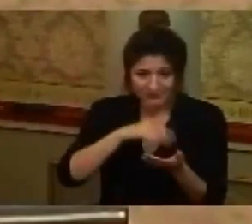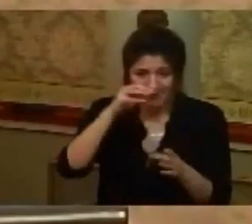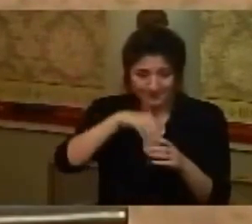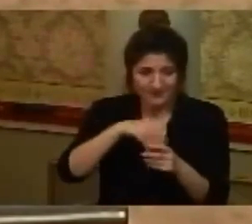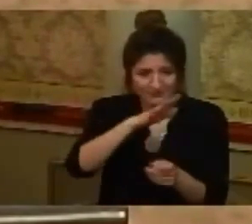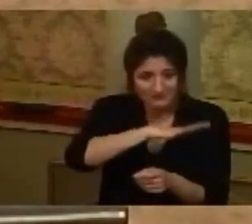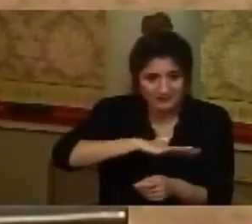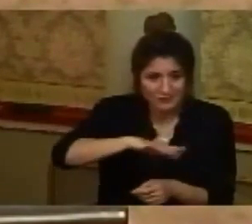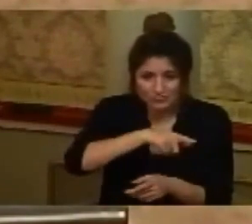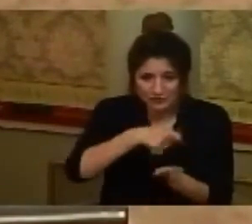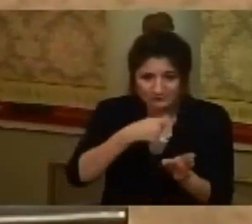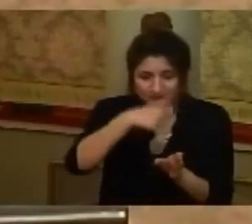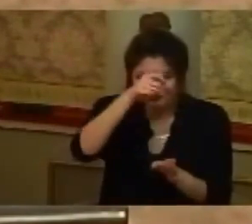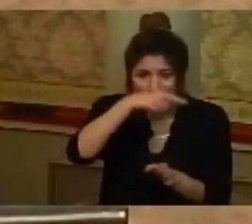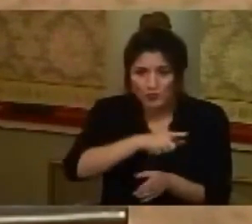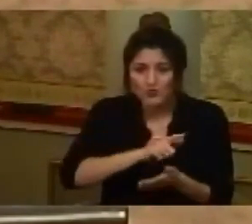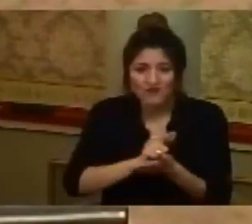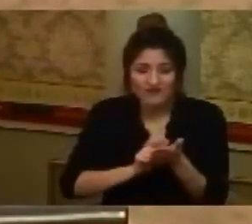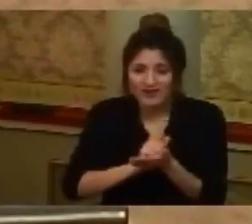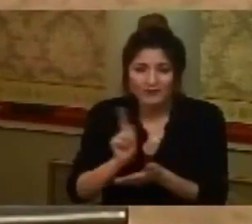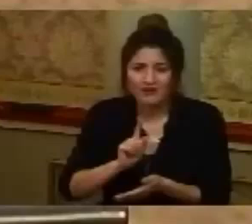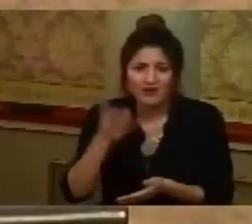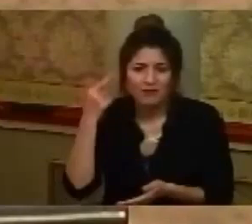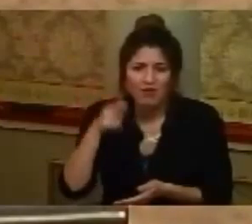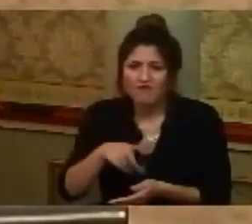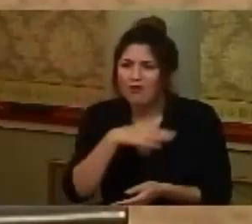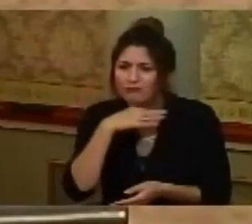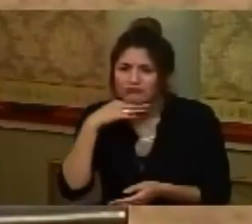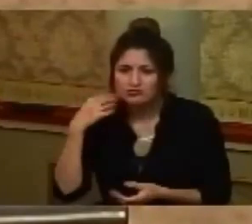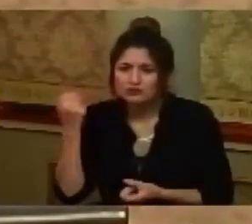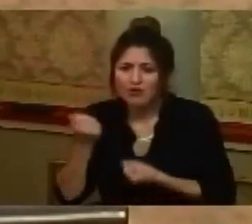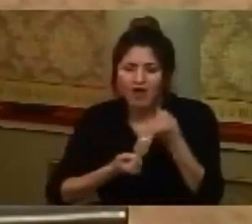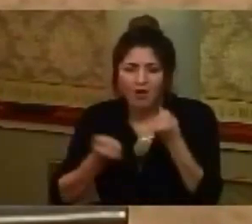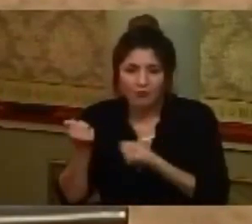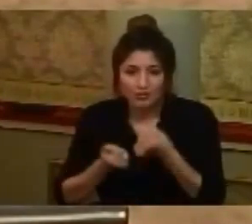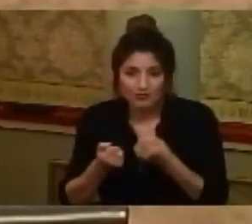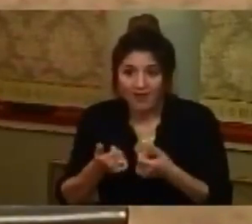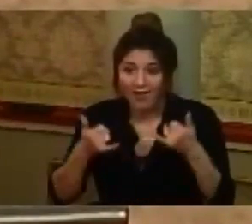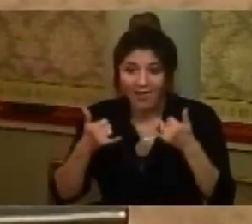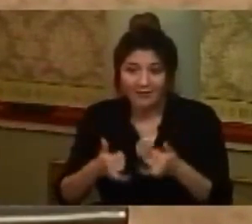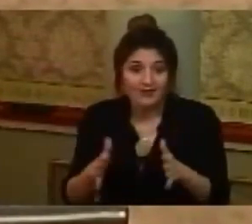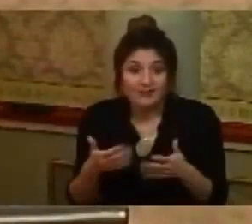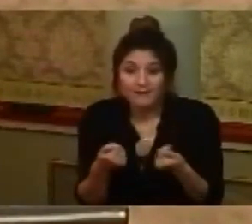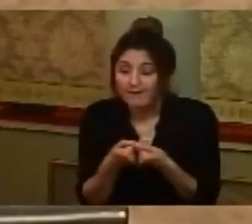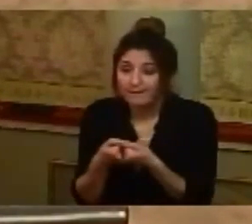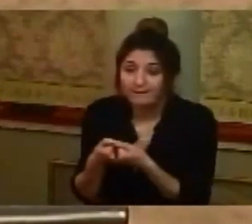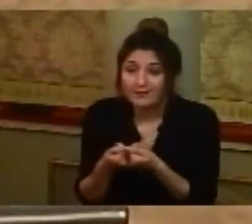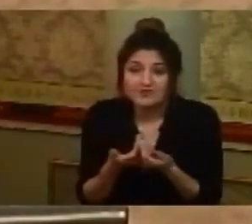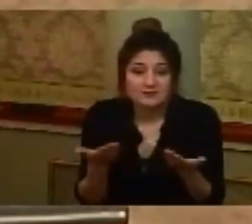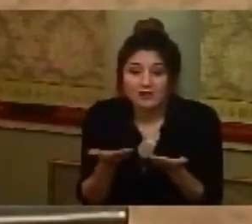su građena za vrijeme dok nije bilo toliko automobila, a danas nema prostora na kojem